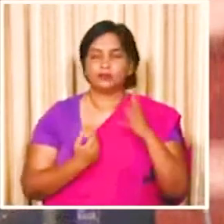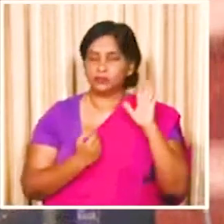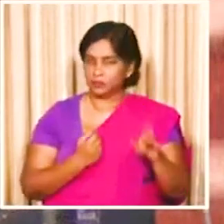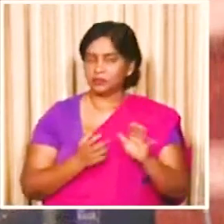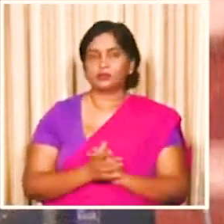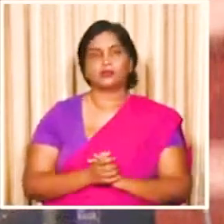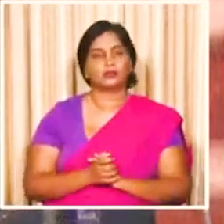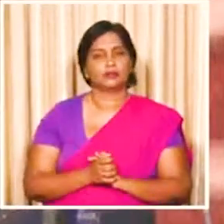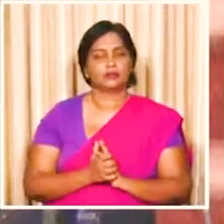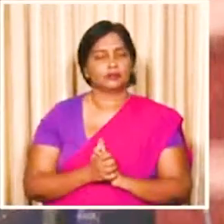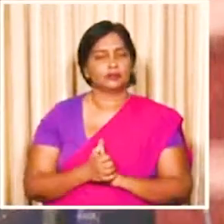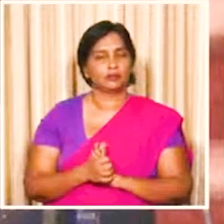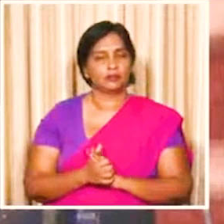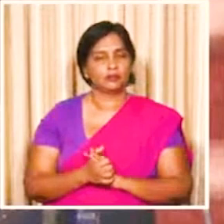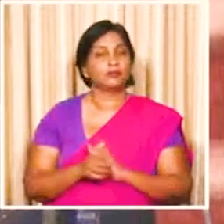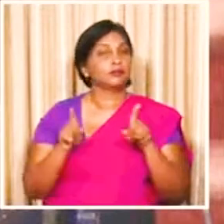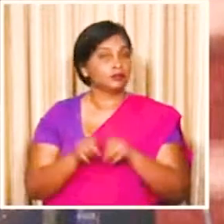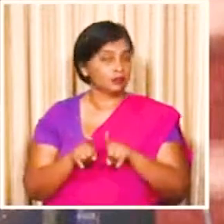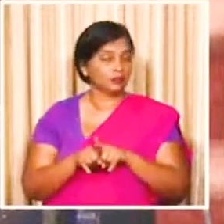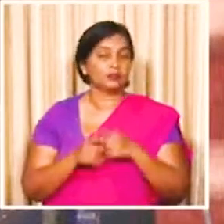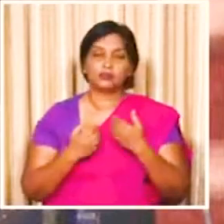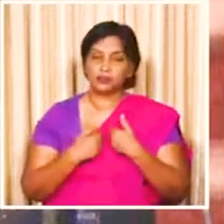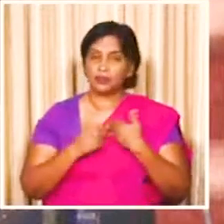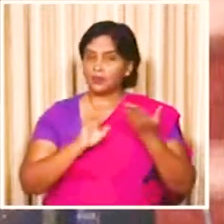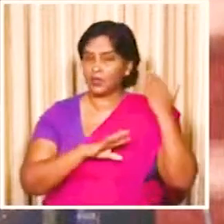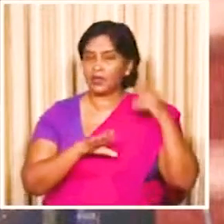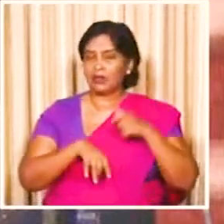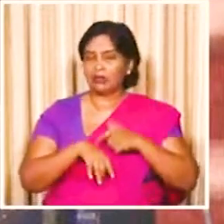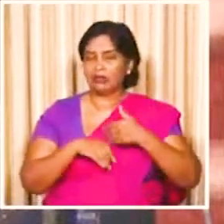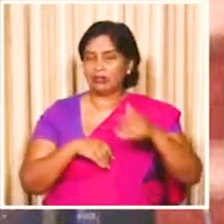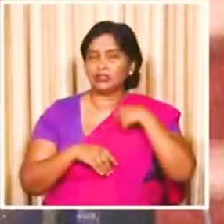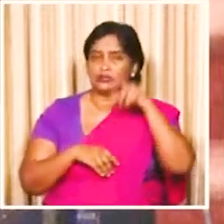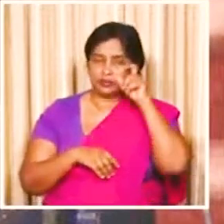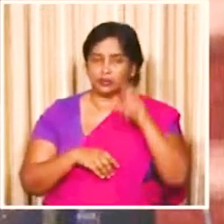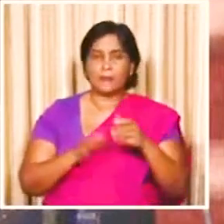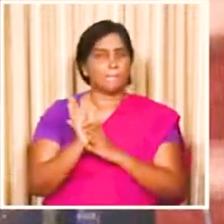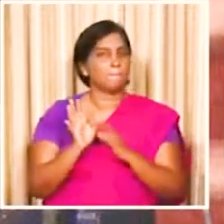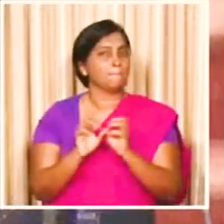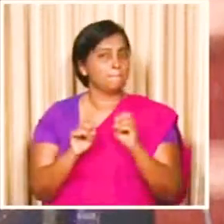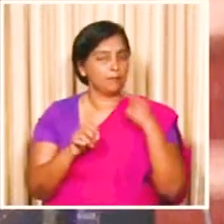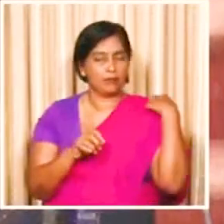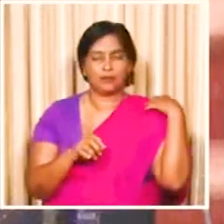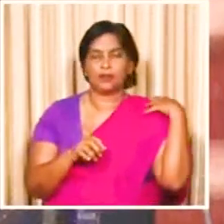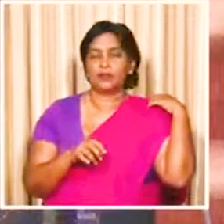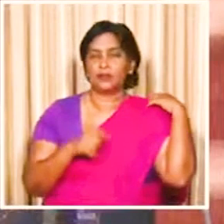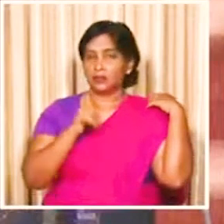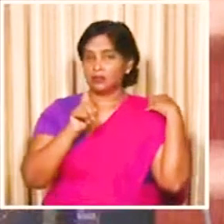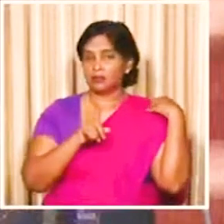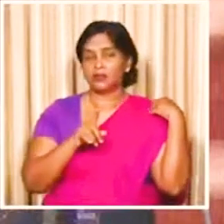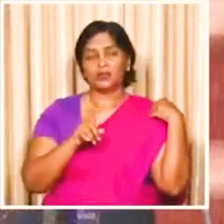கொடுக்கப்படுகிறது? இதனால் குரங்கு அழிவை நாங்கள் தொடர்ச்சியாக இல்லாமல் பண்ணலாமா என்ற ஒரு கேள்வி